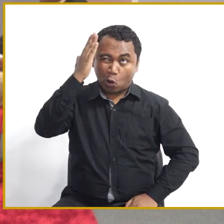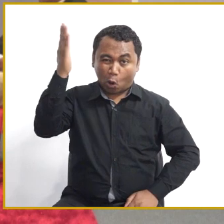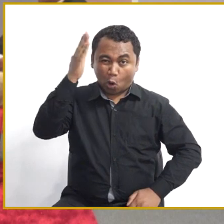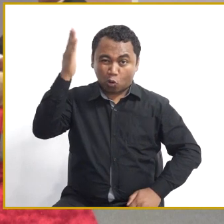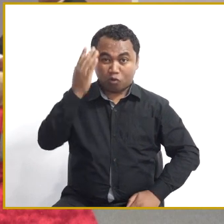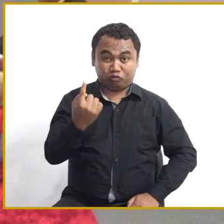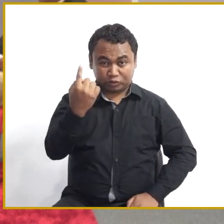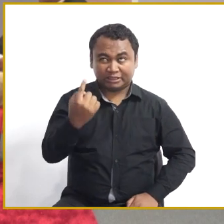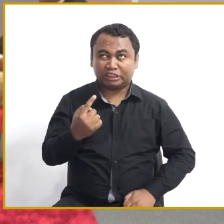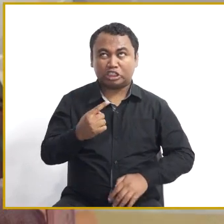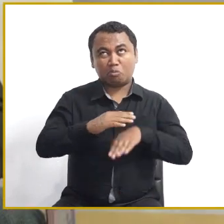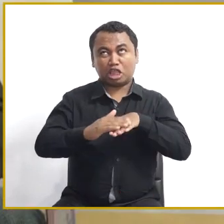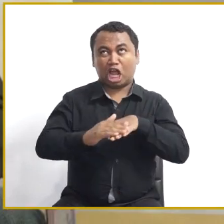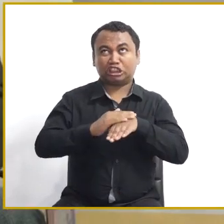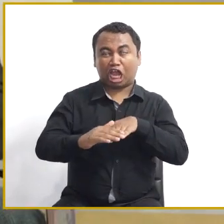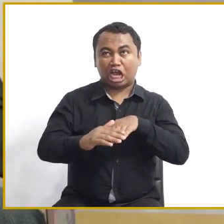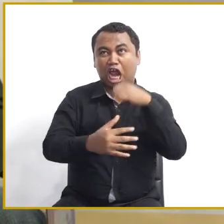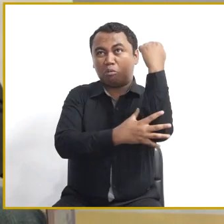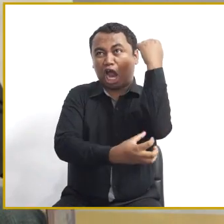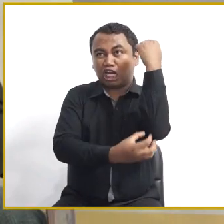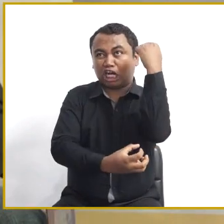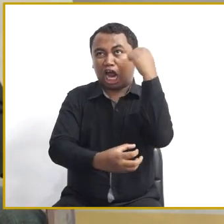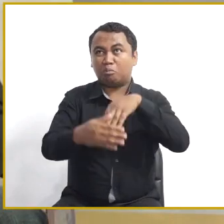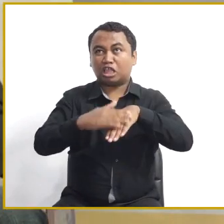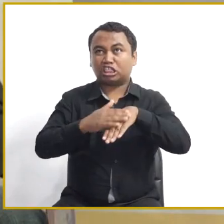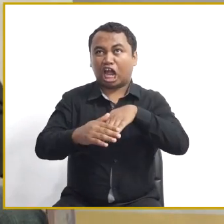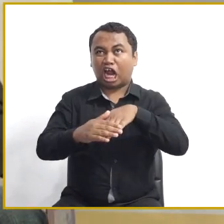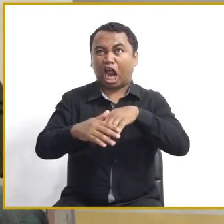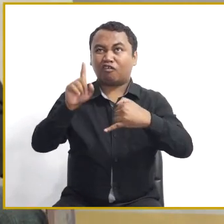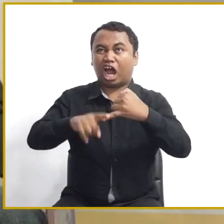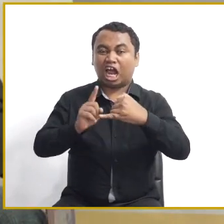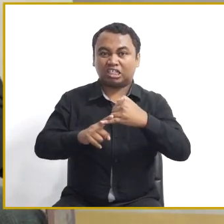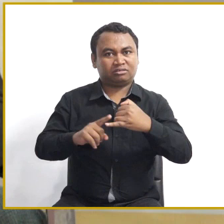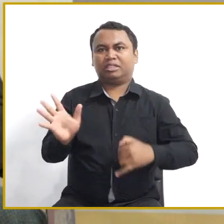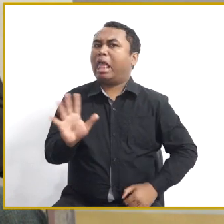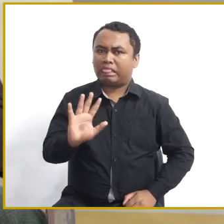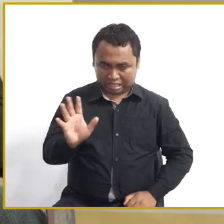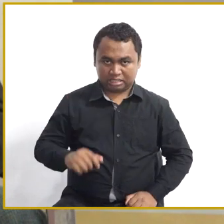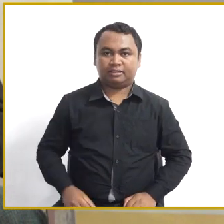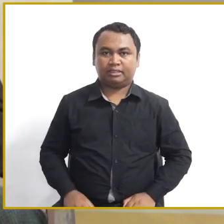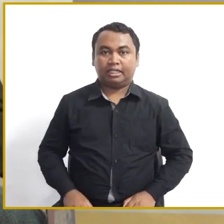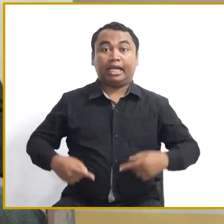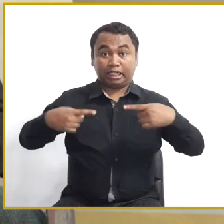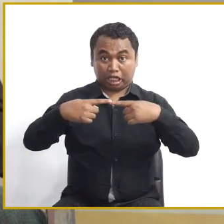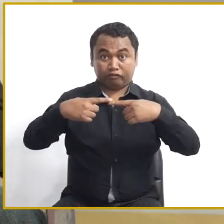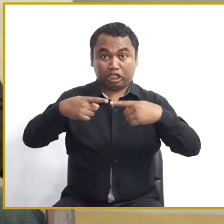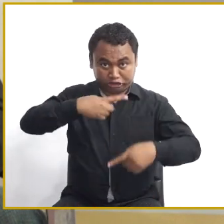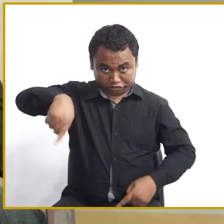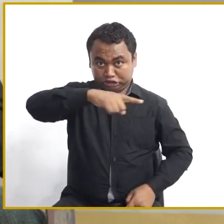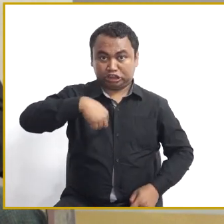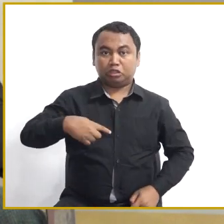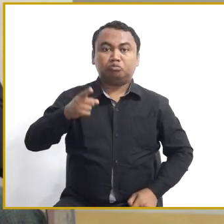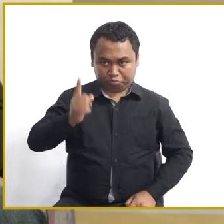amin'ny hoe Madagasikara dia gisitra maneran-tany. nefitsika dia manana